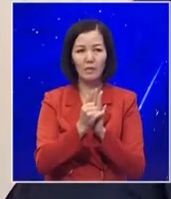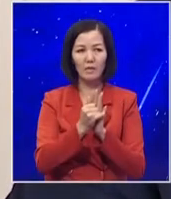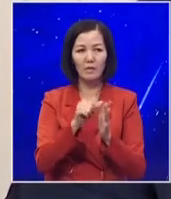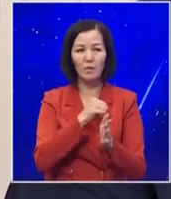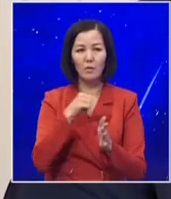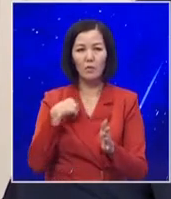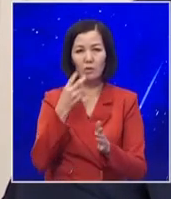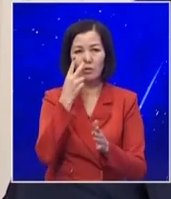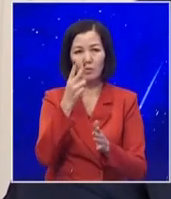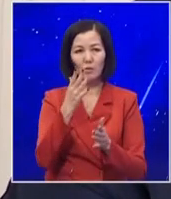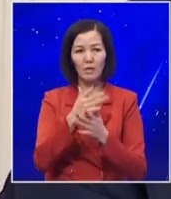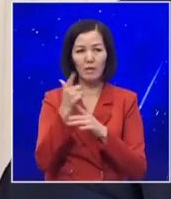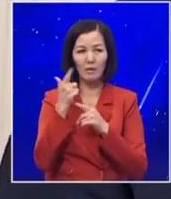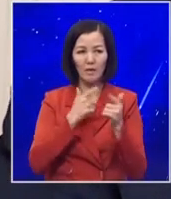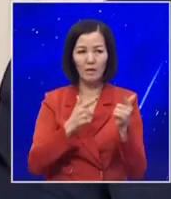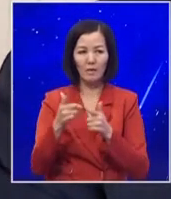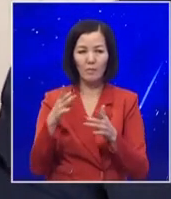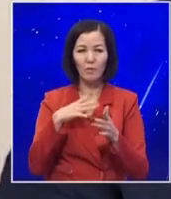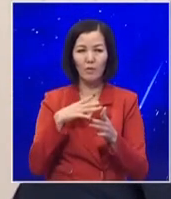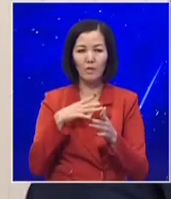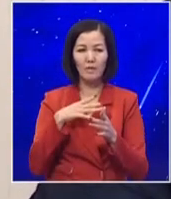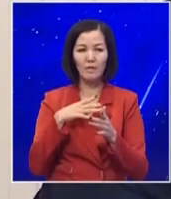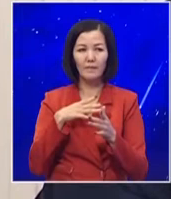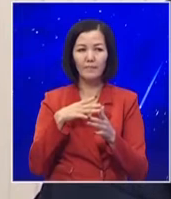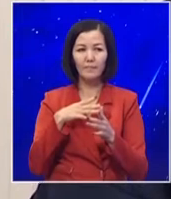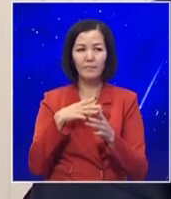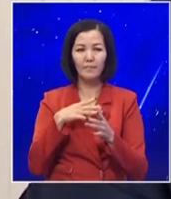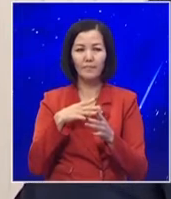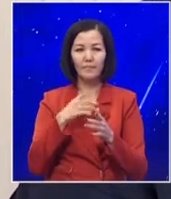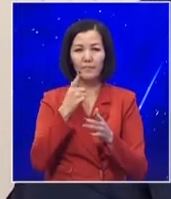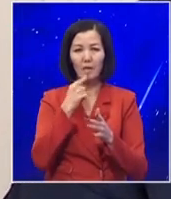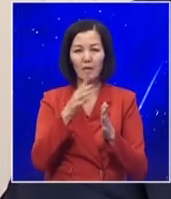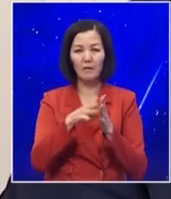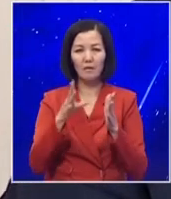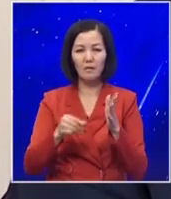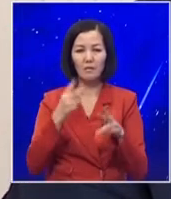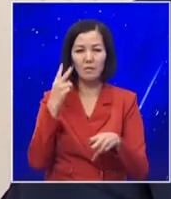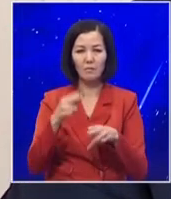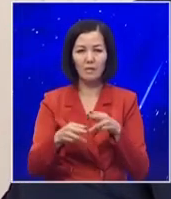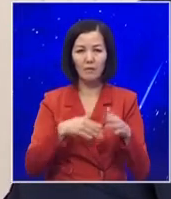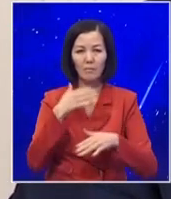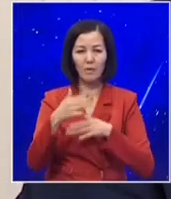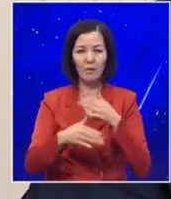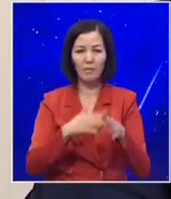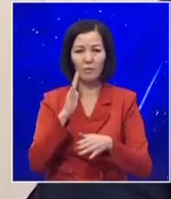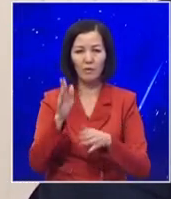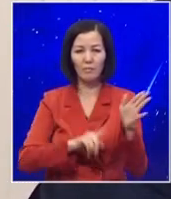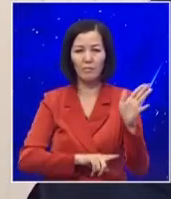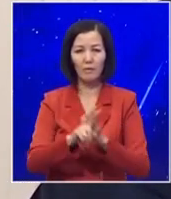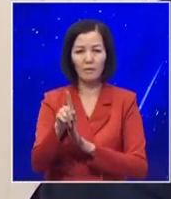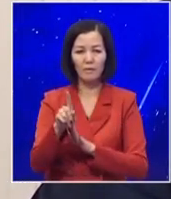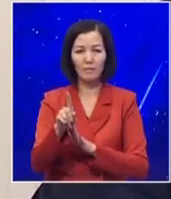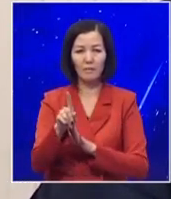көргенде, бәрін дайындап, қазір сомына қазір қант қызылшасын бітіргеннен кейін переработкасын. Содан кейін бастап